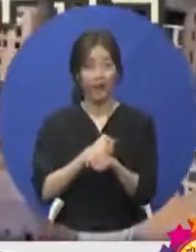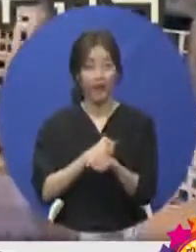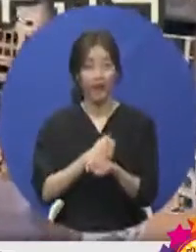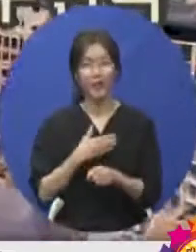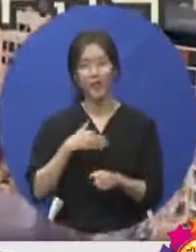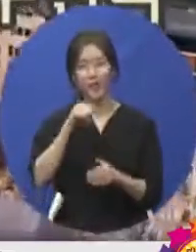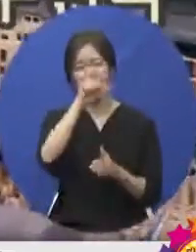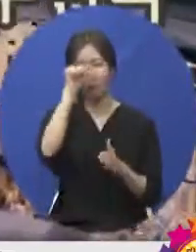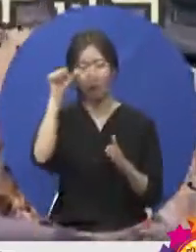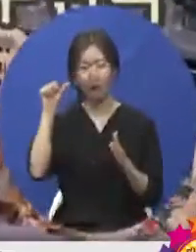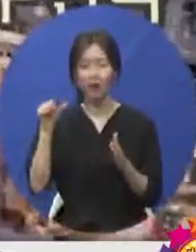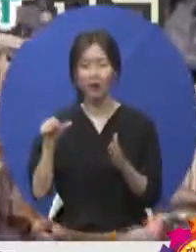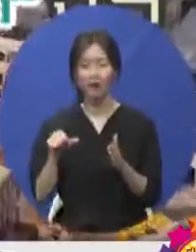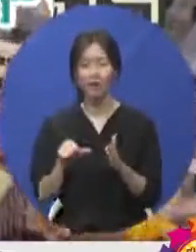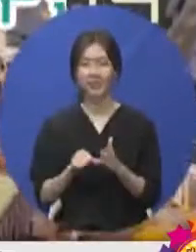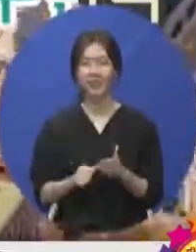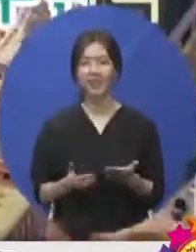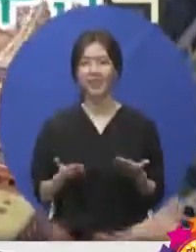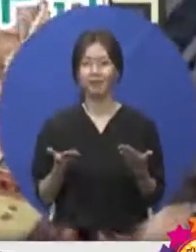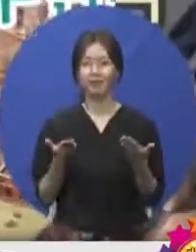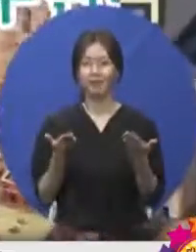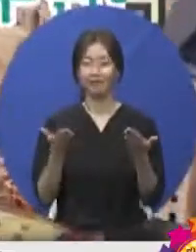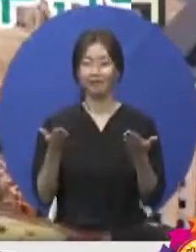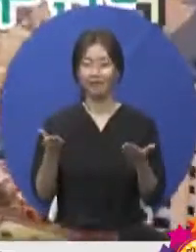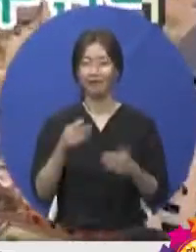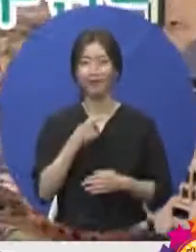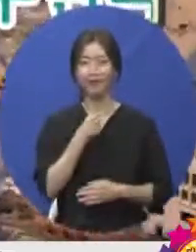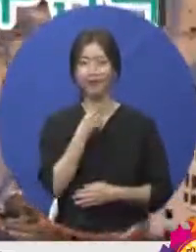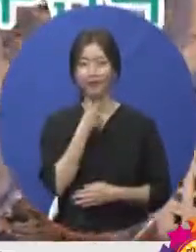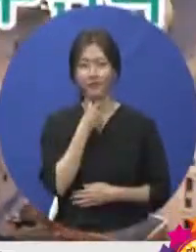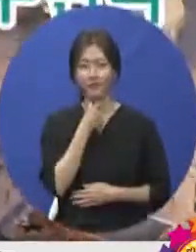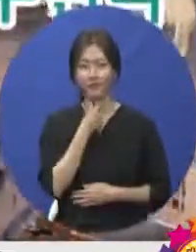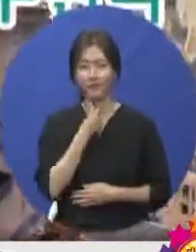사랑한다 내 인생을 주련다